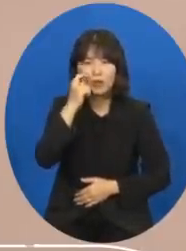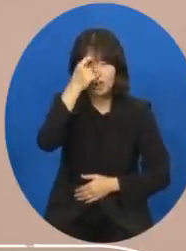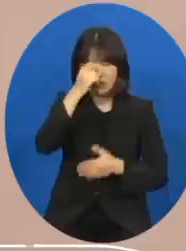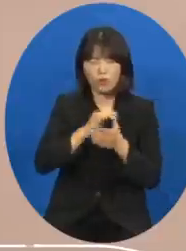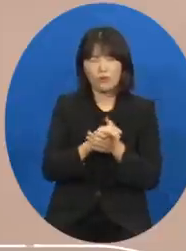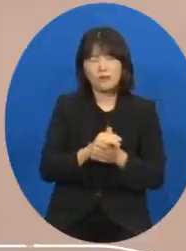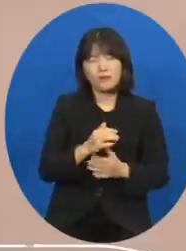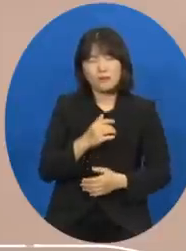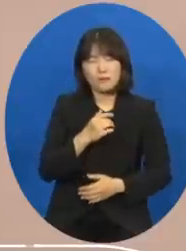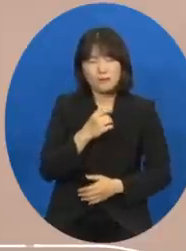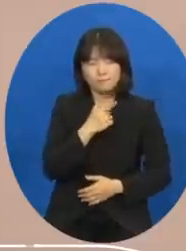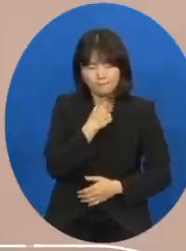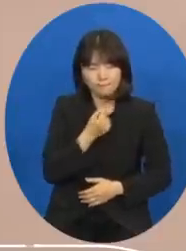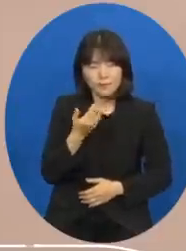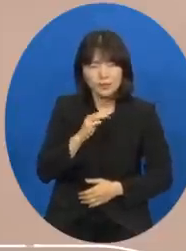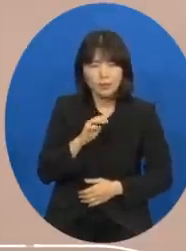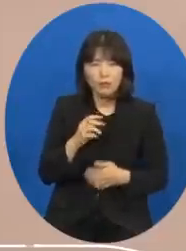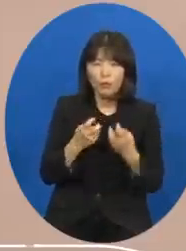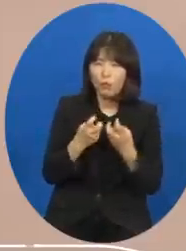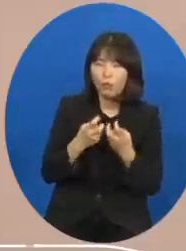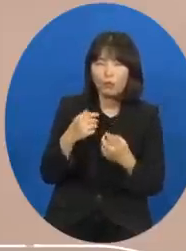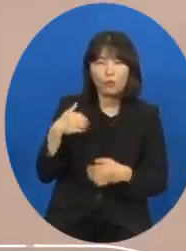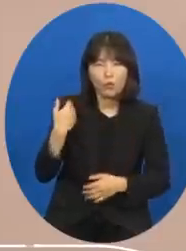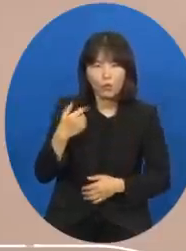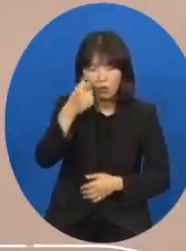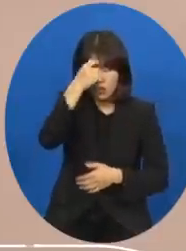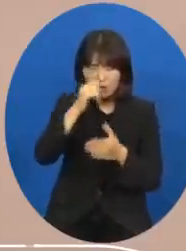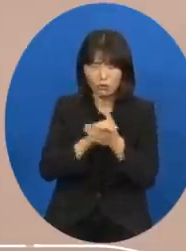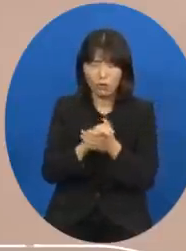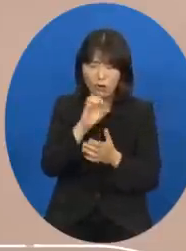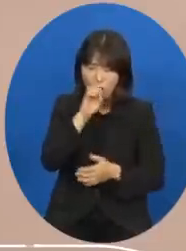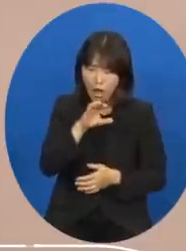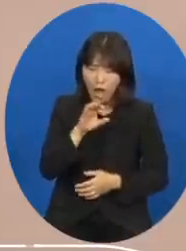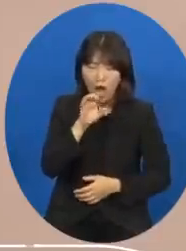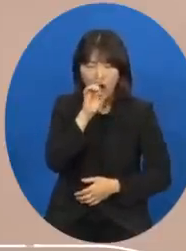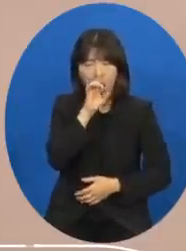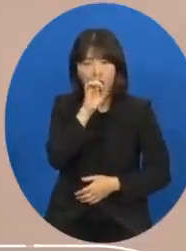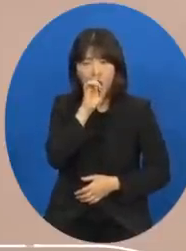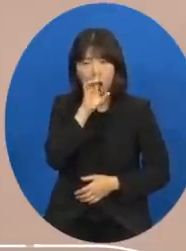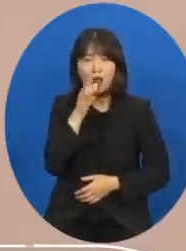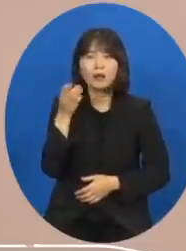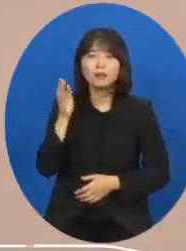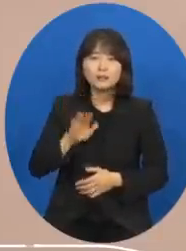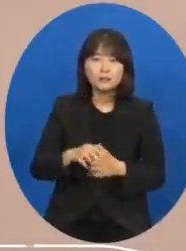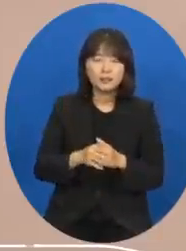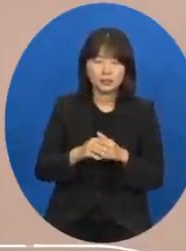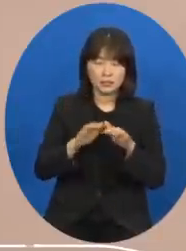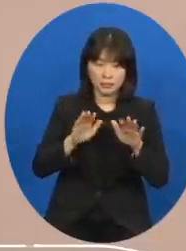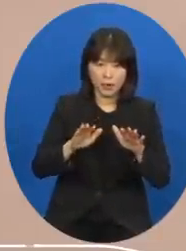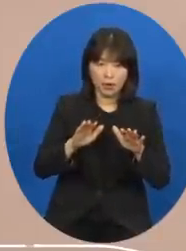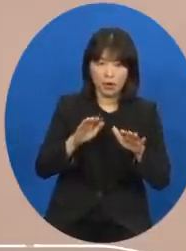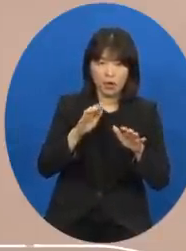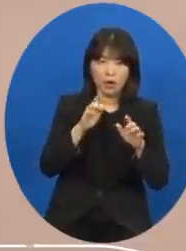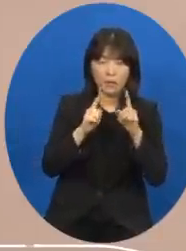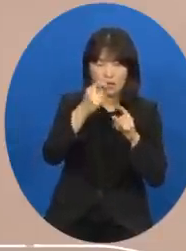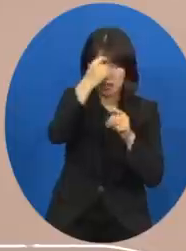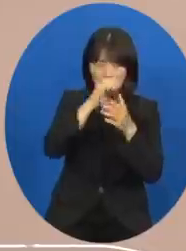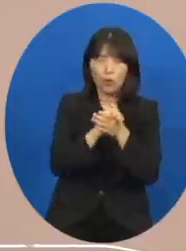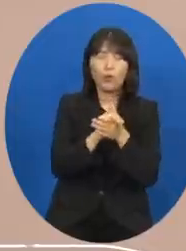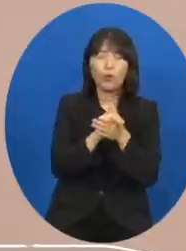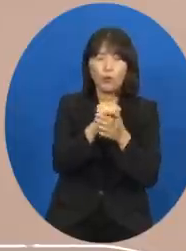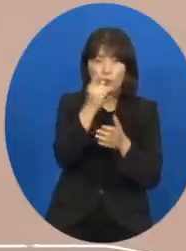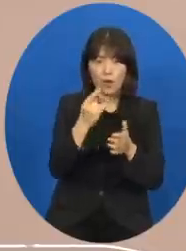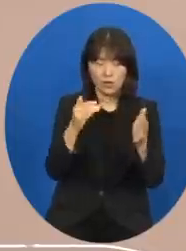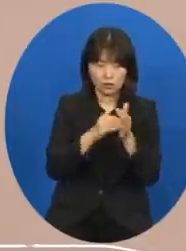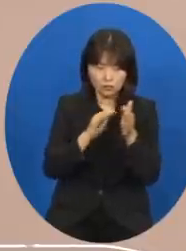싶어도 어떻게 하는지도 모르고 기도도 안 나오고 그랬다는 거예요. 근데 이번에 말씀 기도회 끝나고 기도하는데